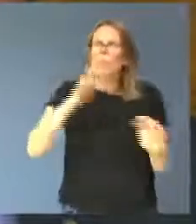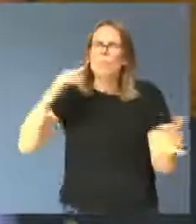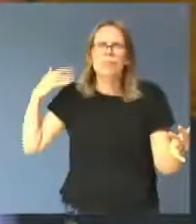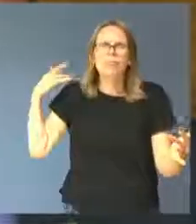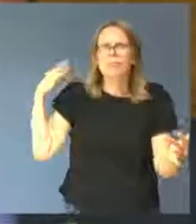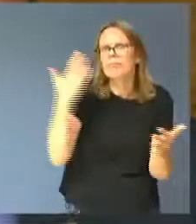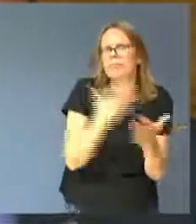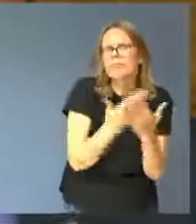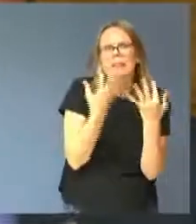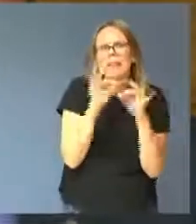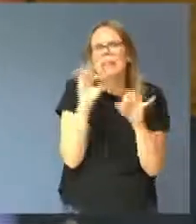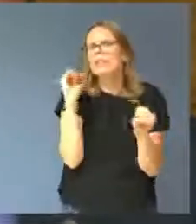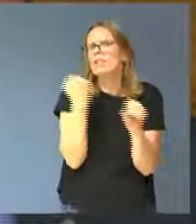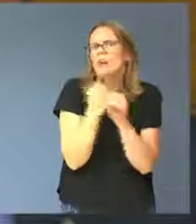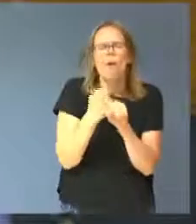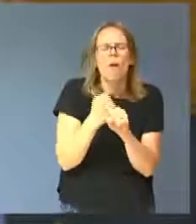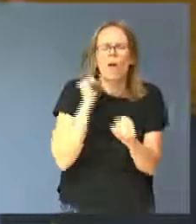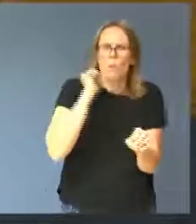d'années.